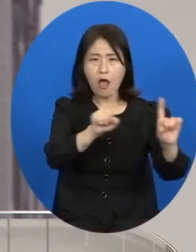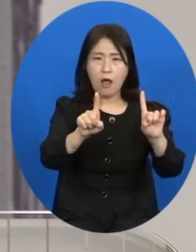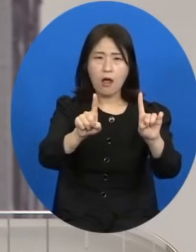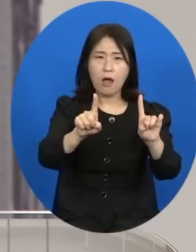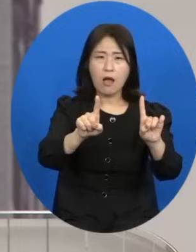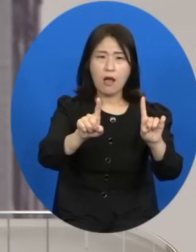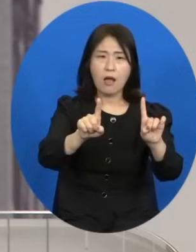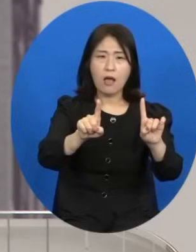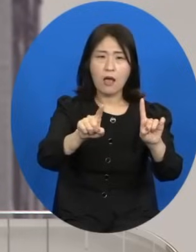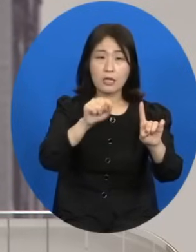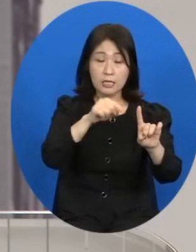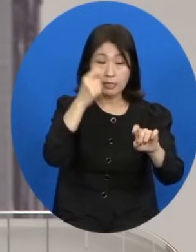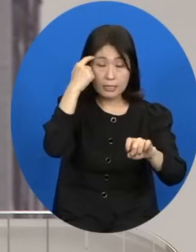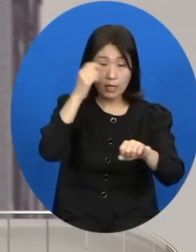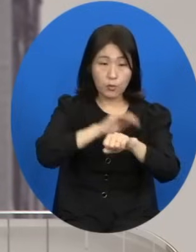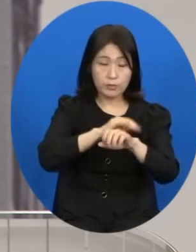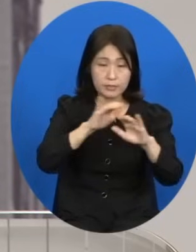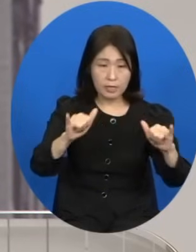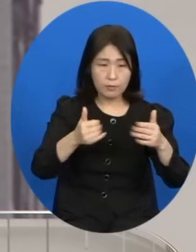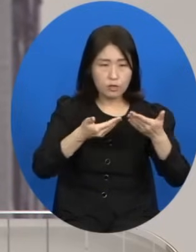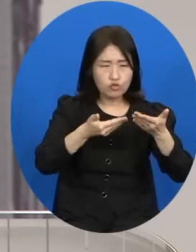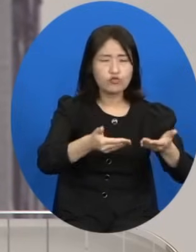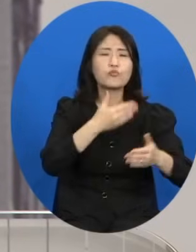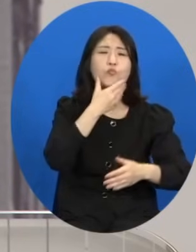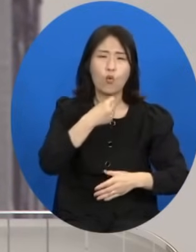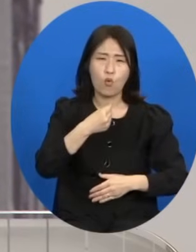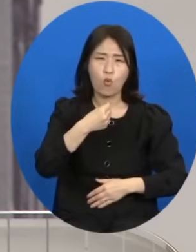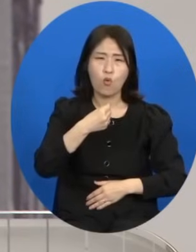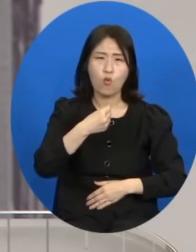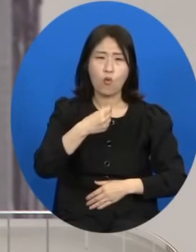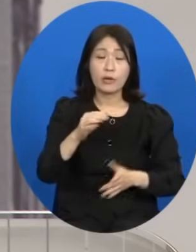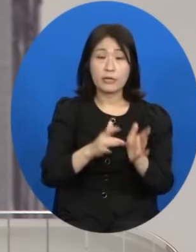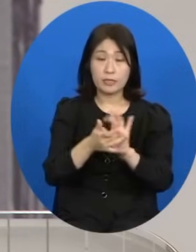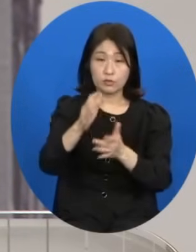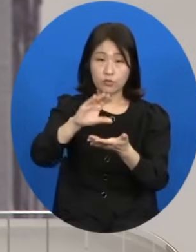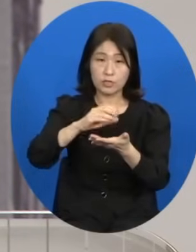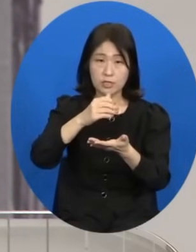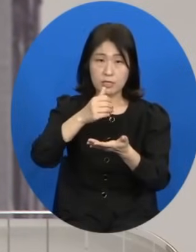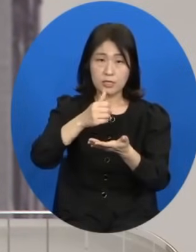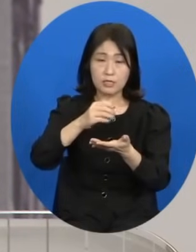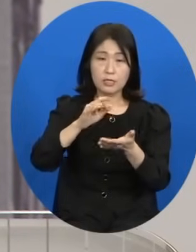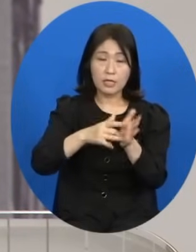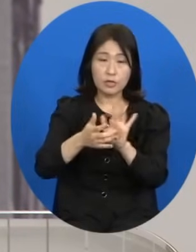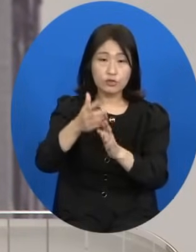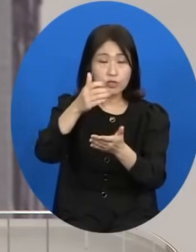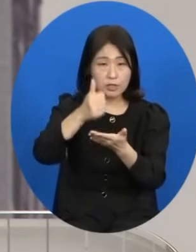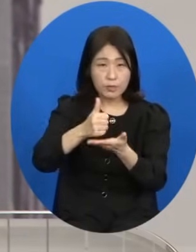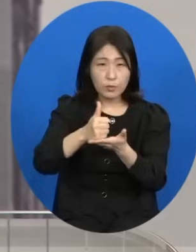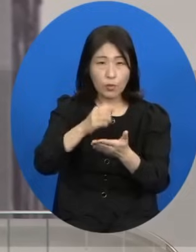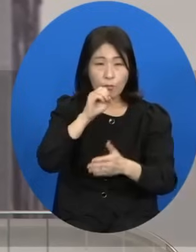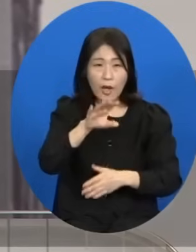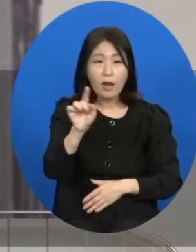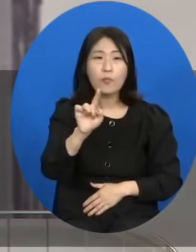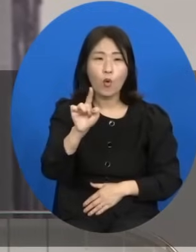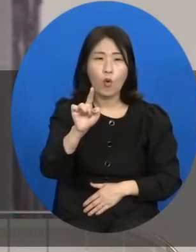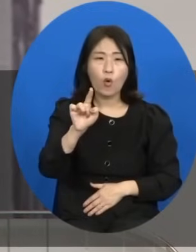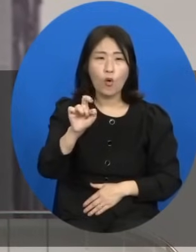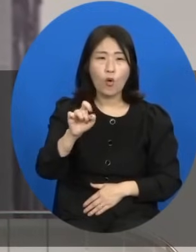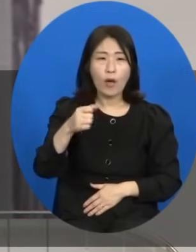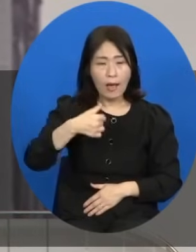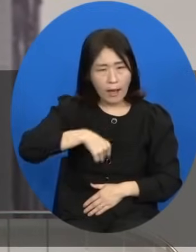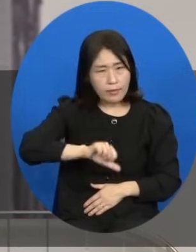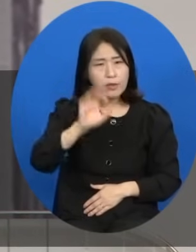보장된 복이라는 거 예수님도 계속 부활에 대한 말씀을 하셨어요 요한복음 6장 4절입니다 아들을